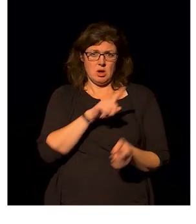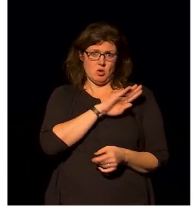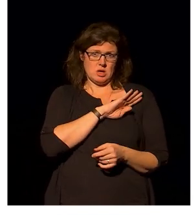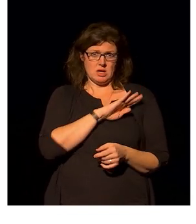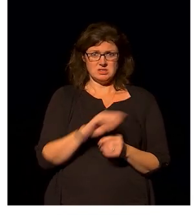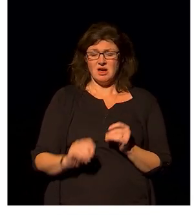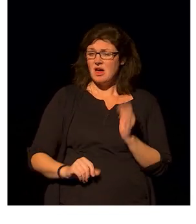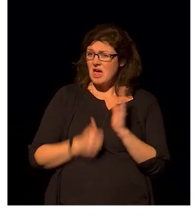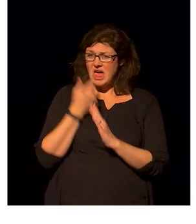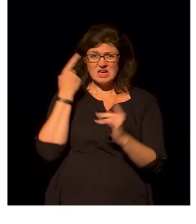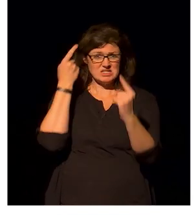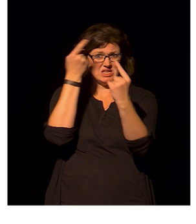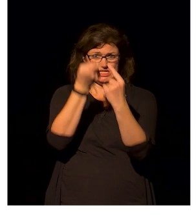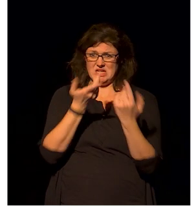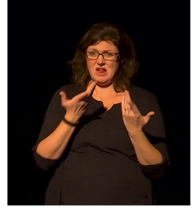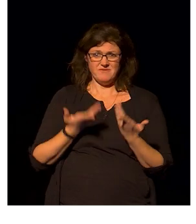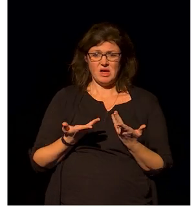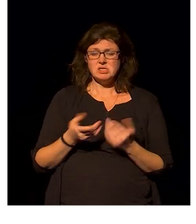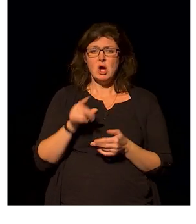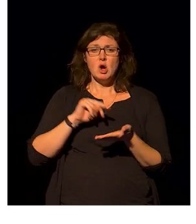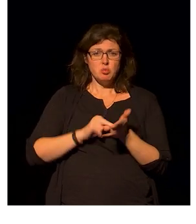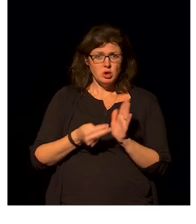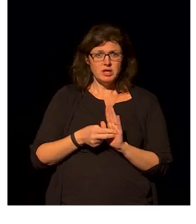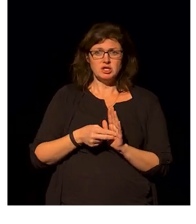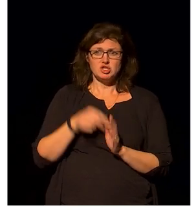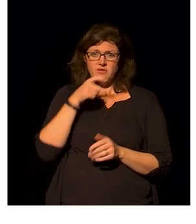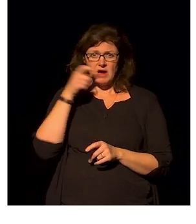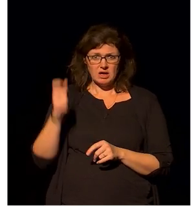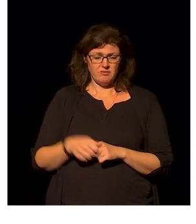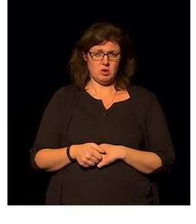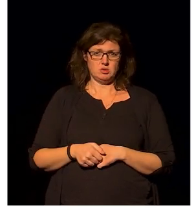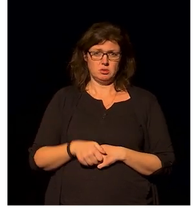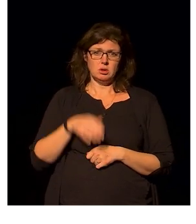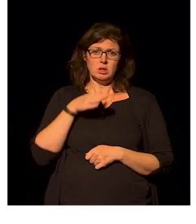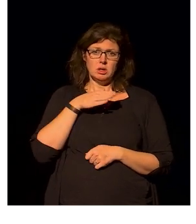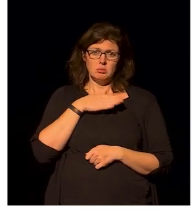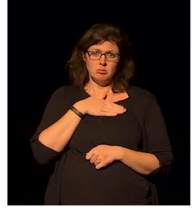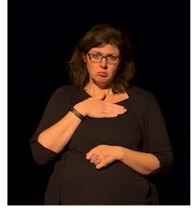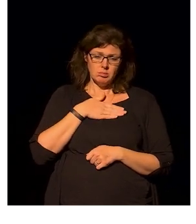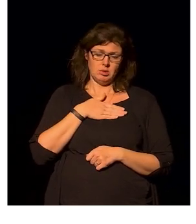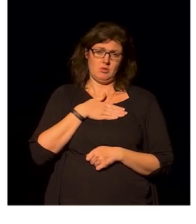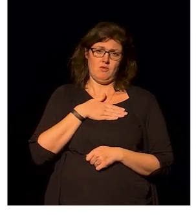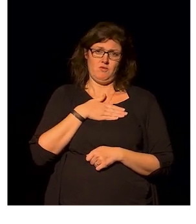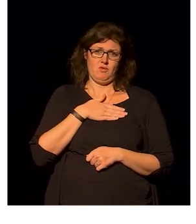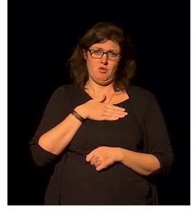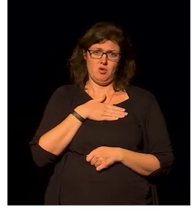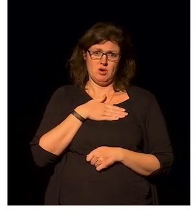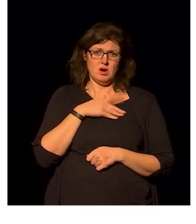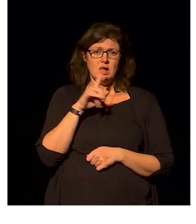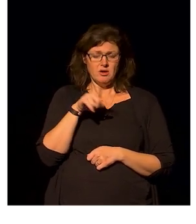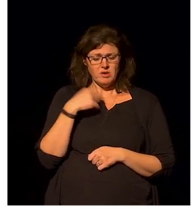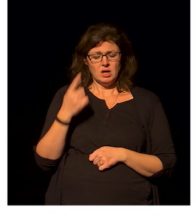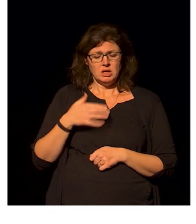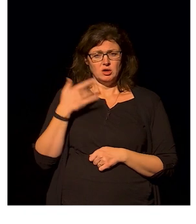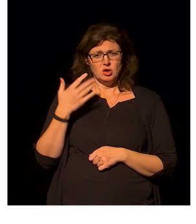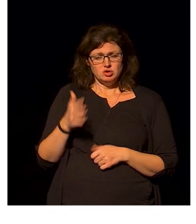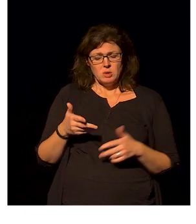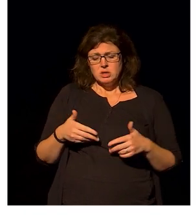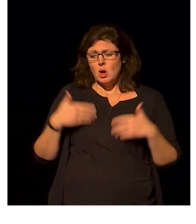die politische Verantwortung. Mitgefühl, das überlassen wir dann, sagen wir mal,